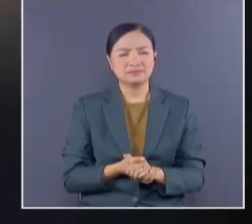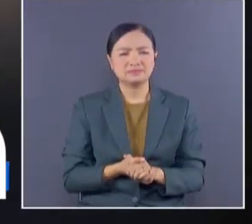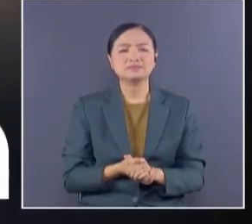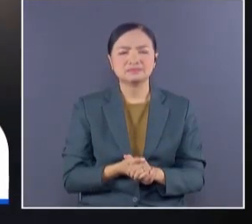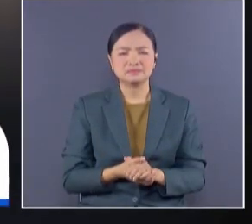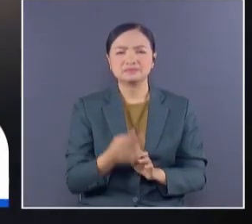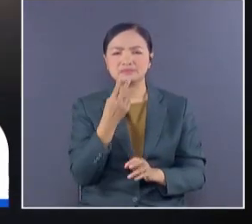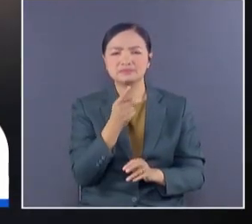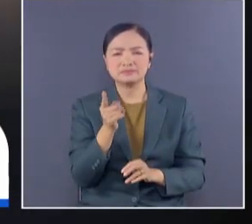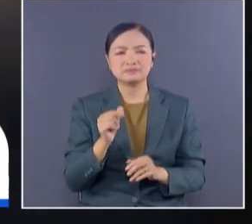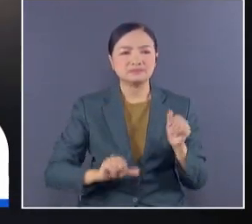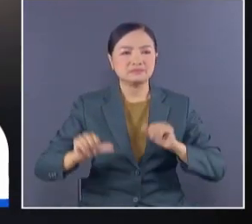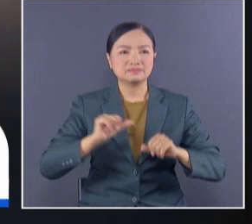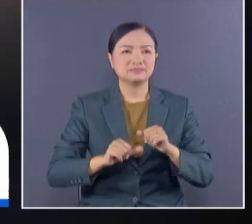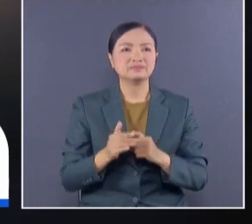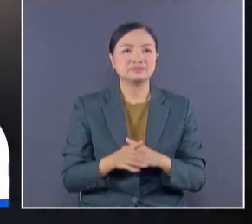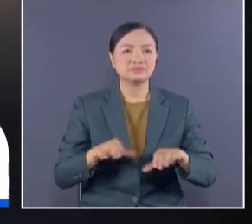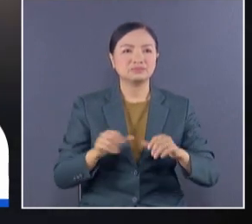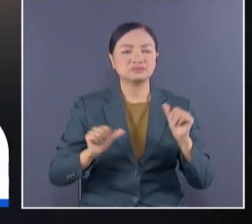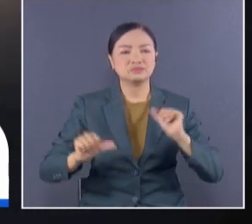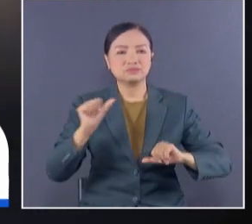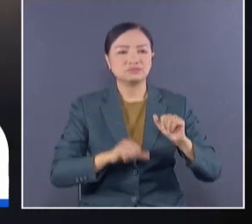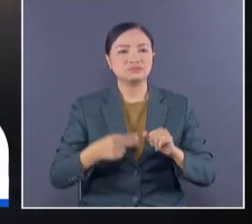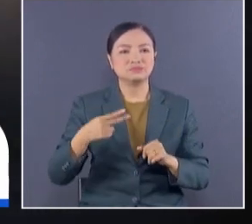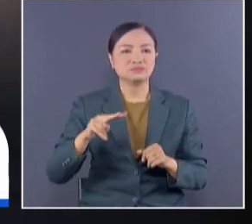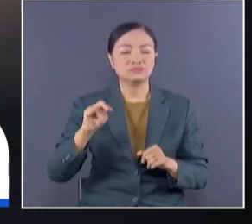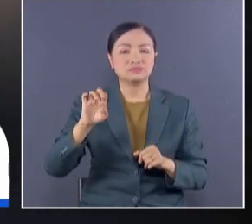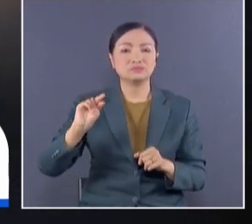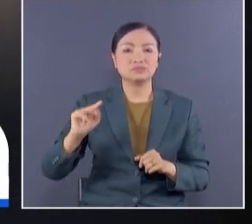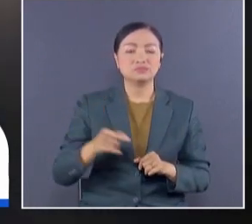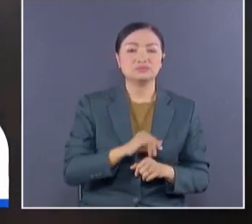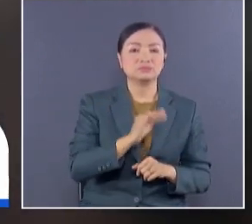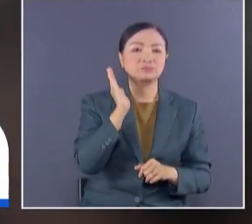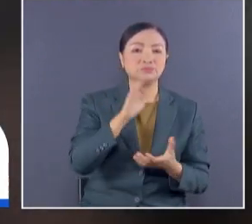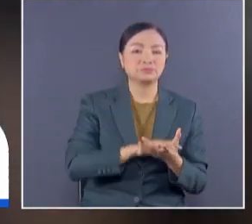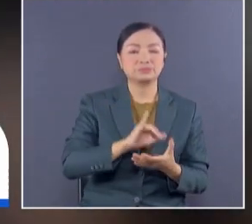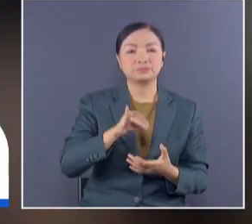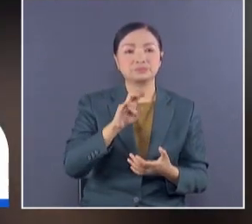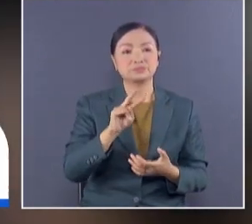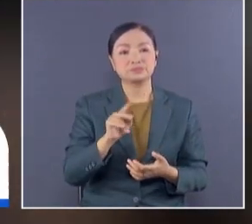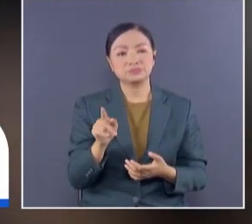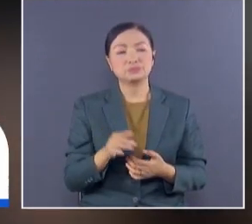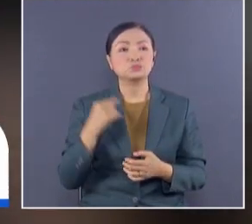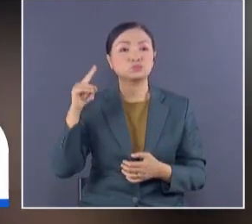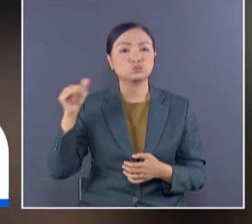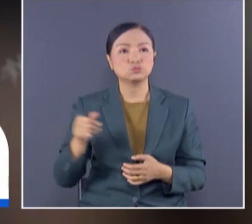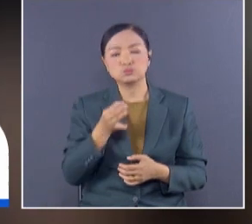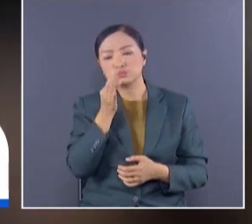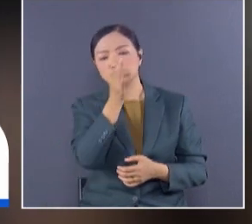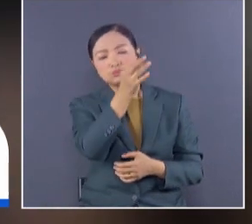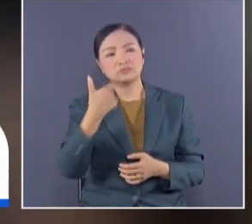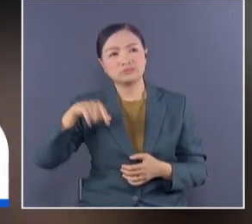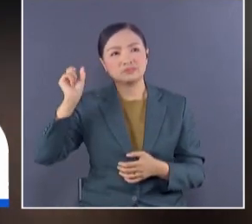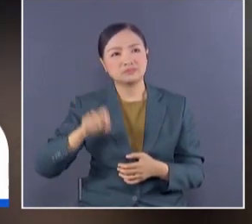ยังคงติดตามข่าวของนักแสดงผู้จัดละครคนดังหนิงปณิตากับสามีจินจรินนะคะหลังจากที่ก่อนหน้านี้ฝ่ายหญิงได้ฟ้องศาล